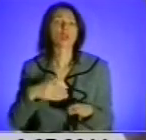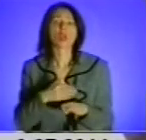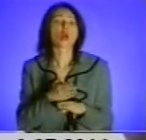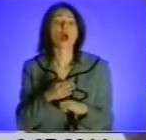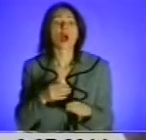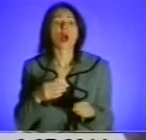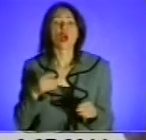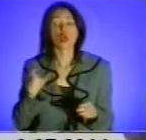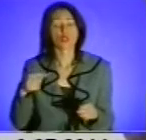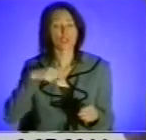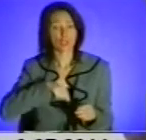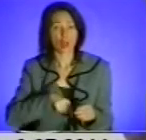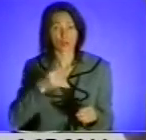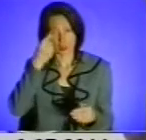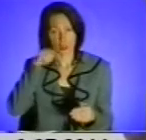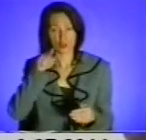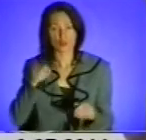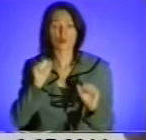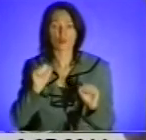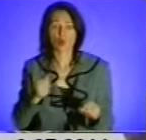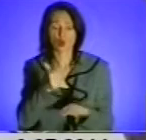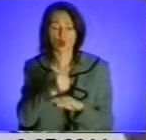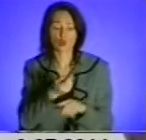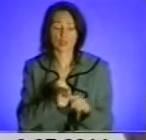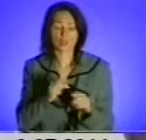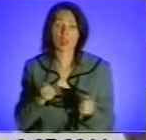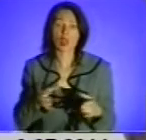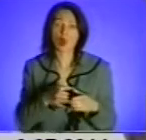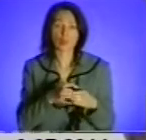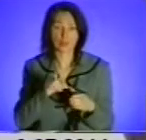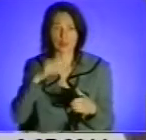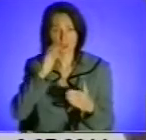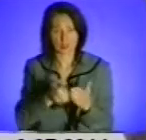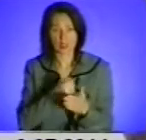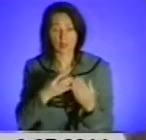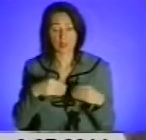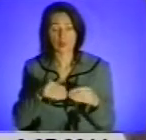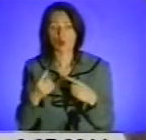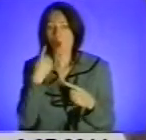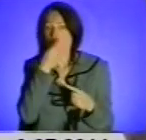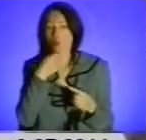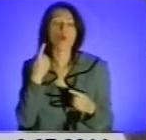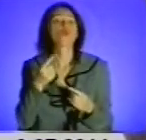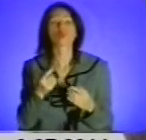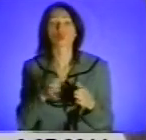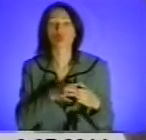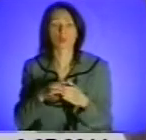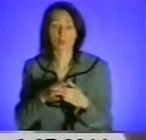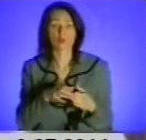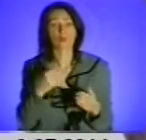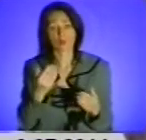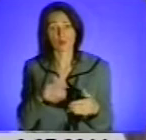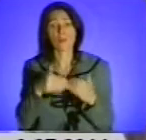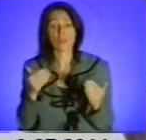професійні якості, що він спроможний буде очолити цей колектив, він знайде спільну мову з колективом, а тим більше з громадськістю і